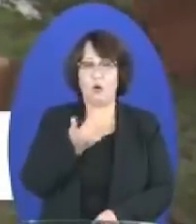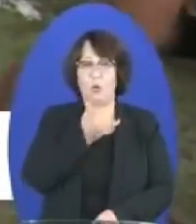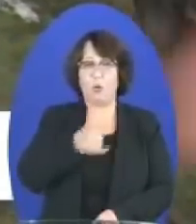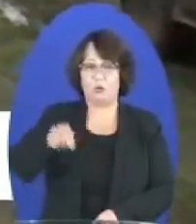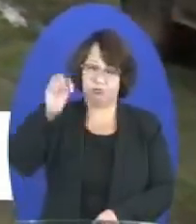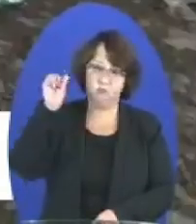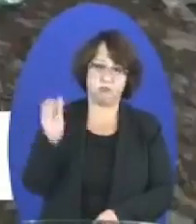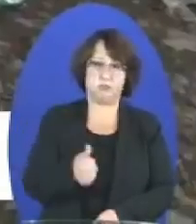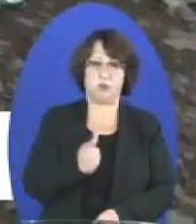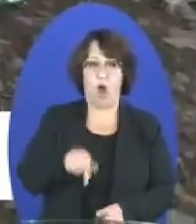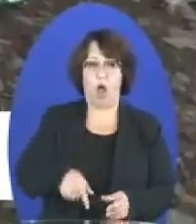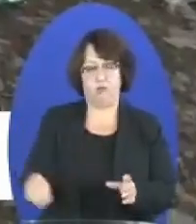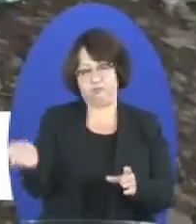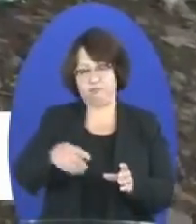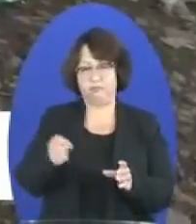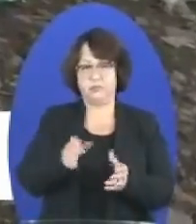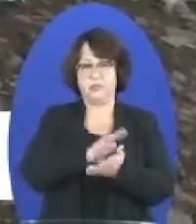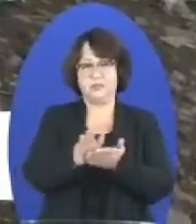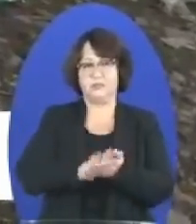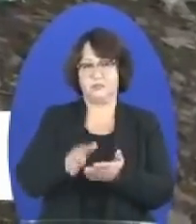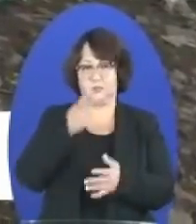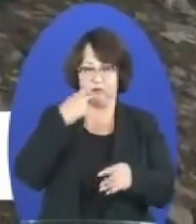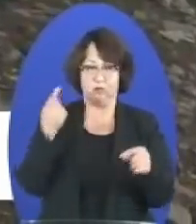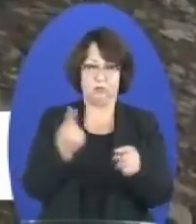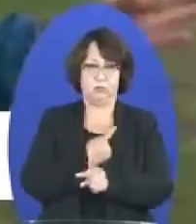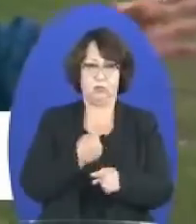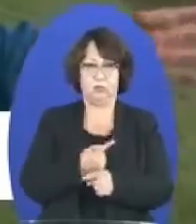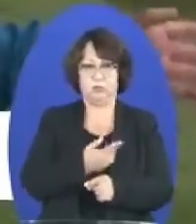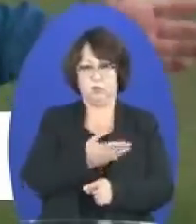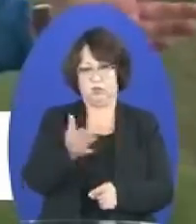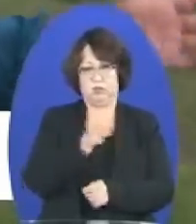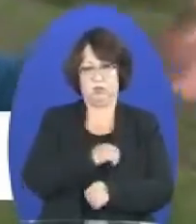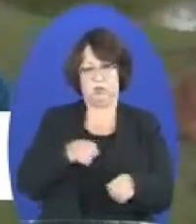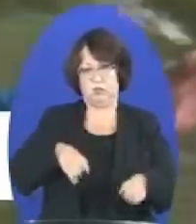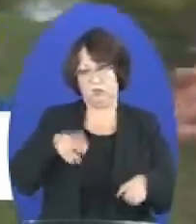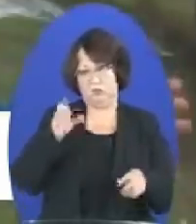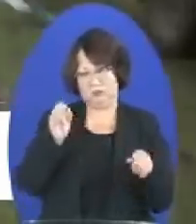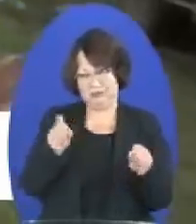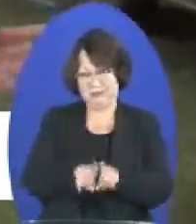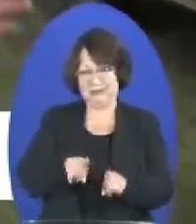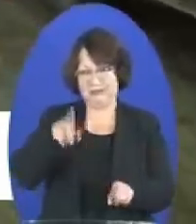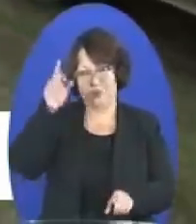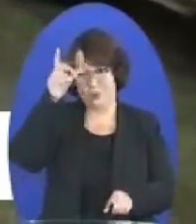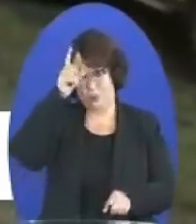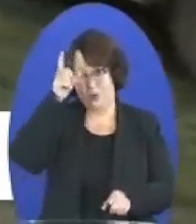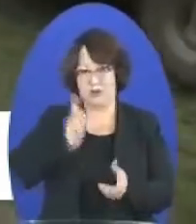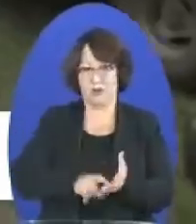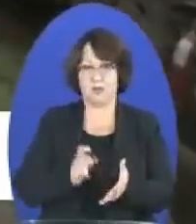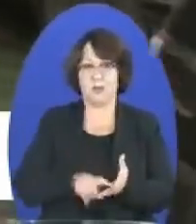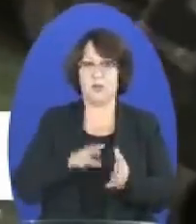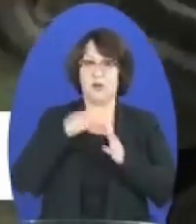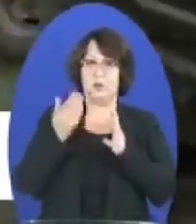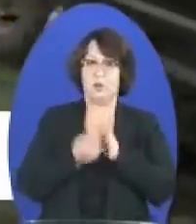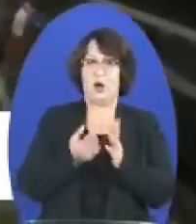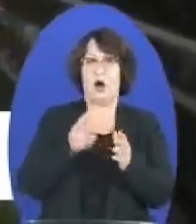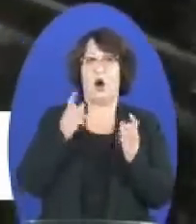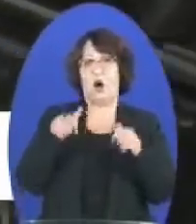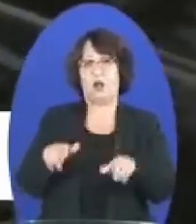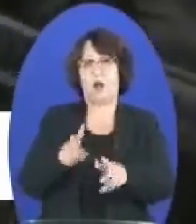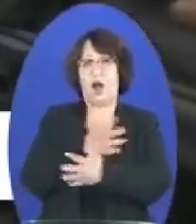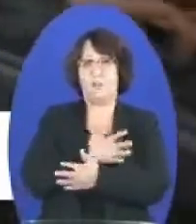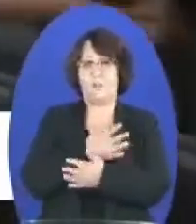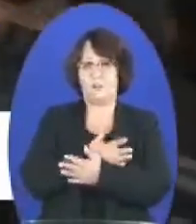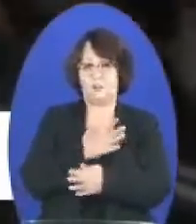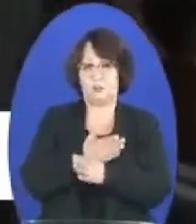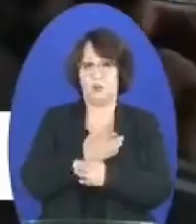тэгэл дор бүрнээ цэвэрлээд явж ахтал талних буруудах юм байхгүй л ах гэж бодчих. Миний энэ арт харагдаж байгаа энэ гэр бүл бол яг энэ голын иргэд дээр амарчаад за бусад